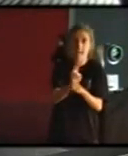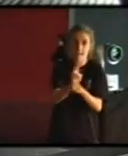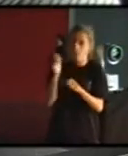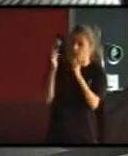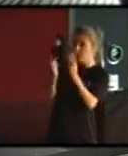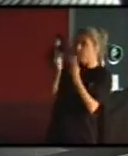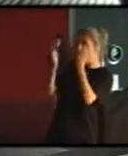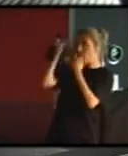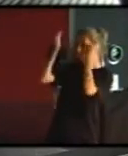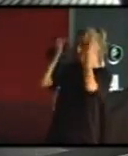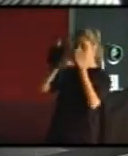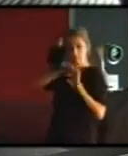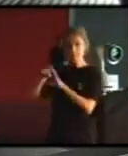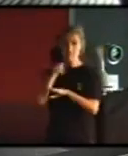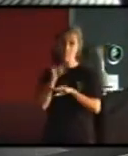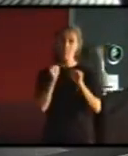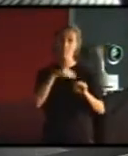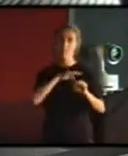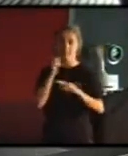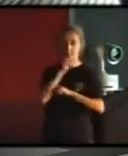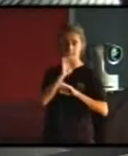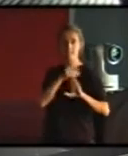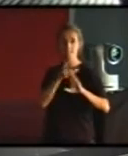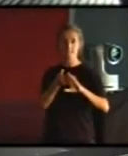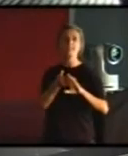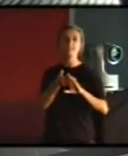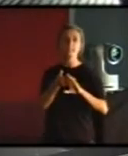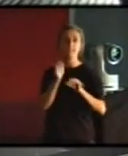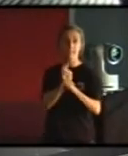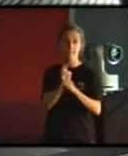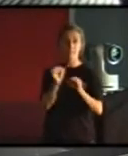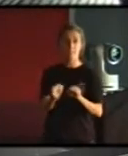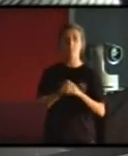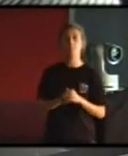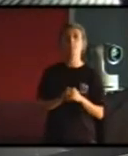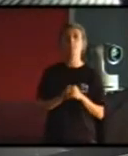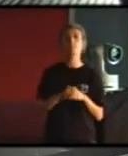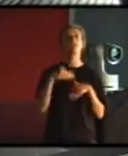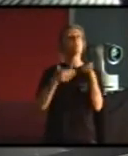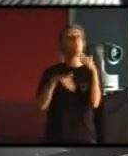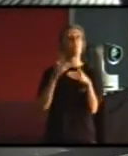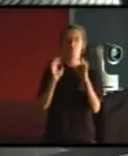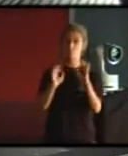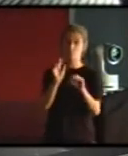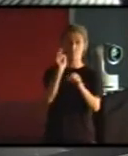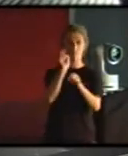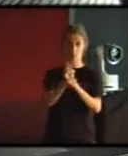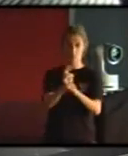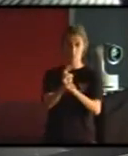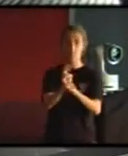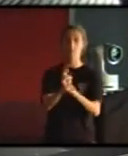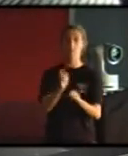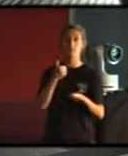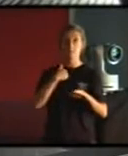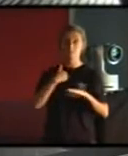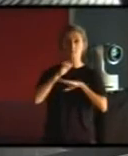valeurs imaginables. Donc, on continue. Le Tränenpalast est resté, on l'a listé. Moi, je